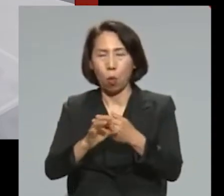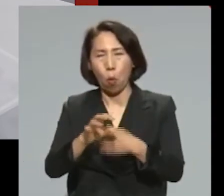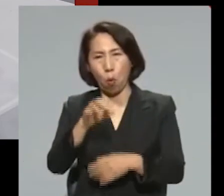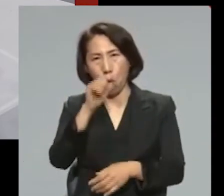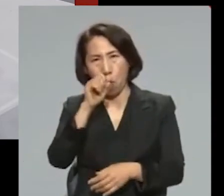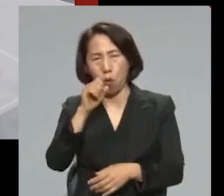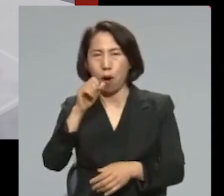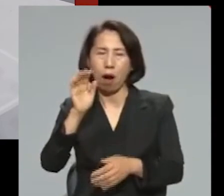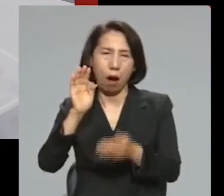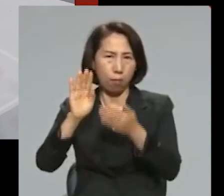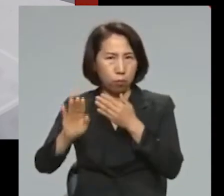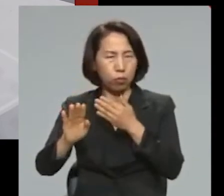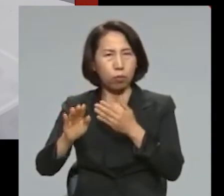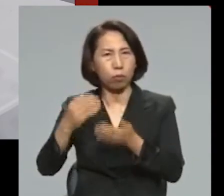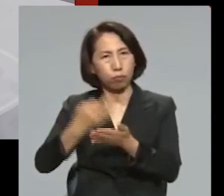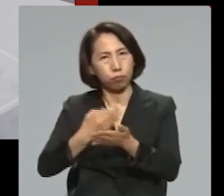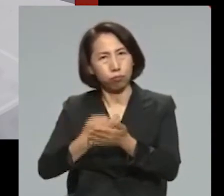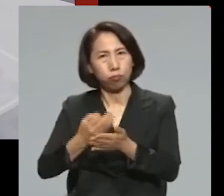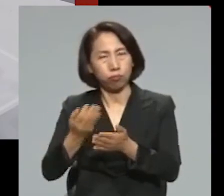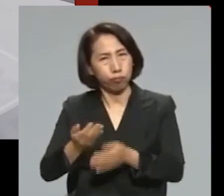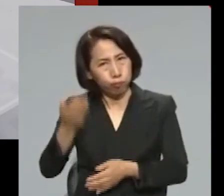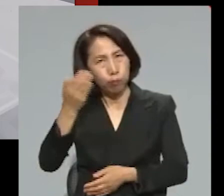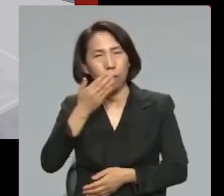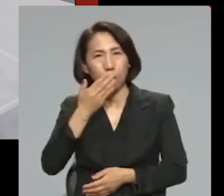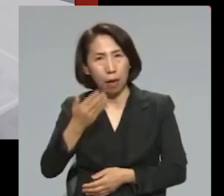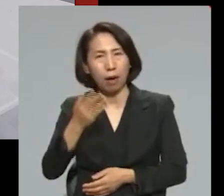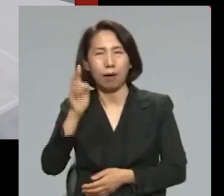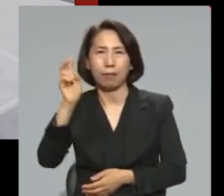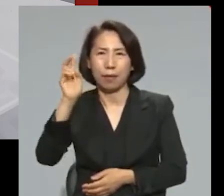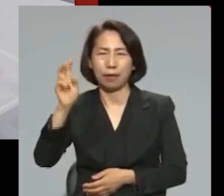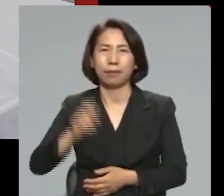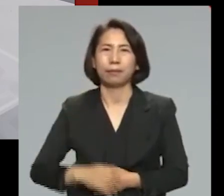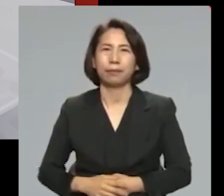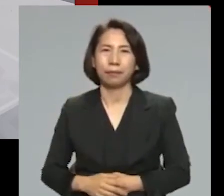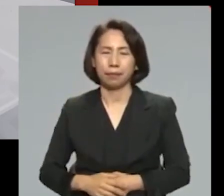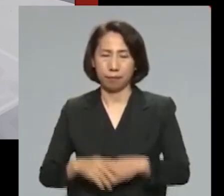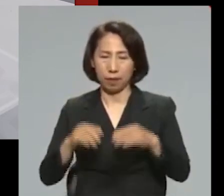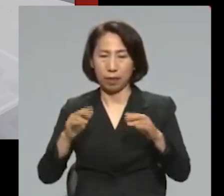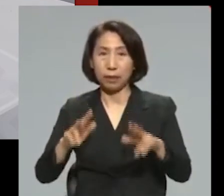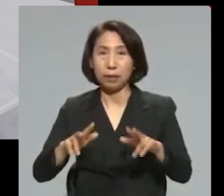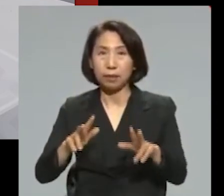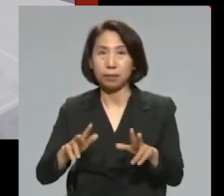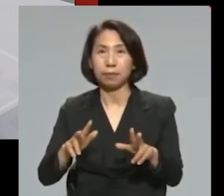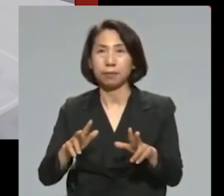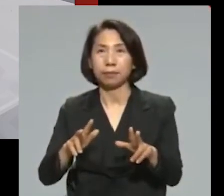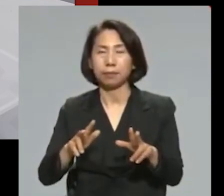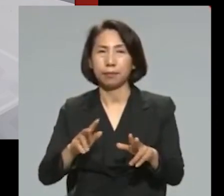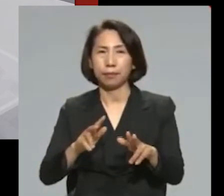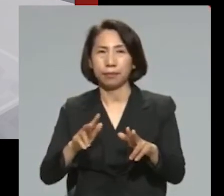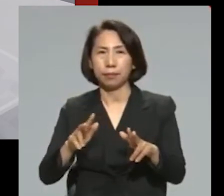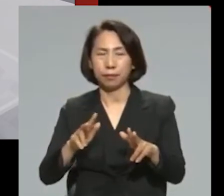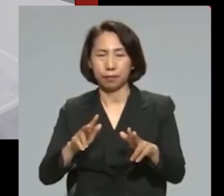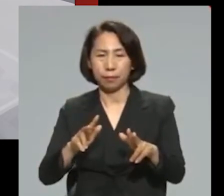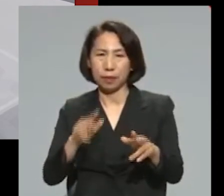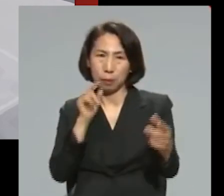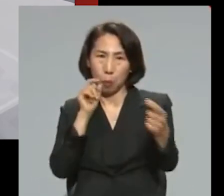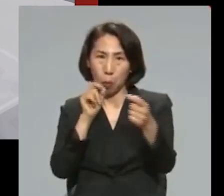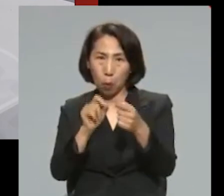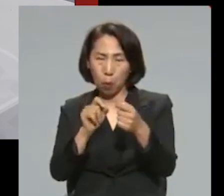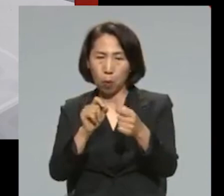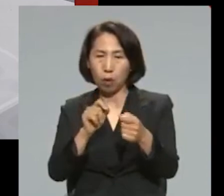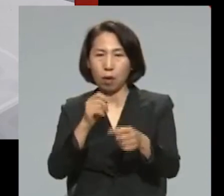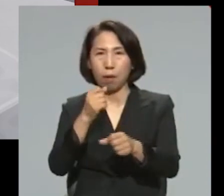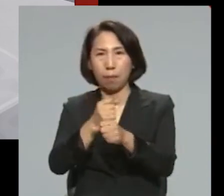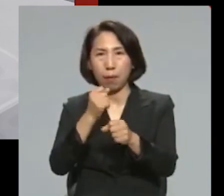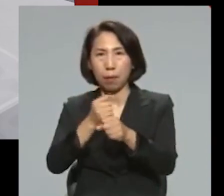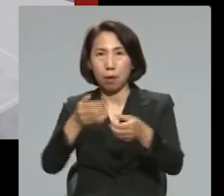상당하게 경쟁력이 있을 것으로 되어 있습니다. 현재 곧 조성 중인 3개